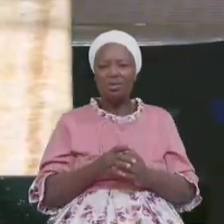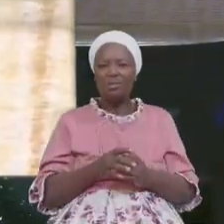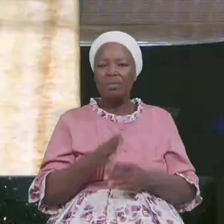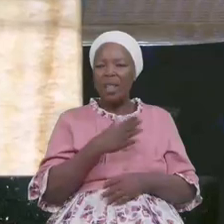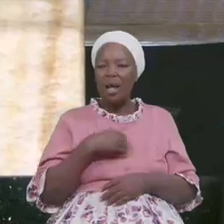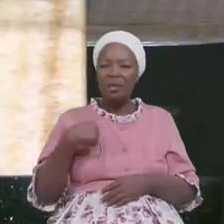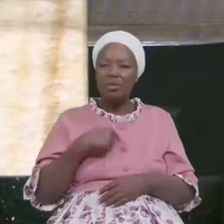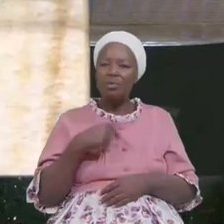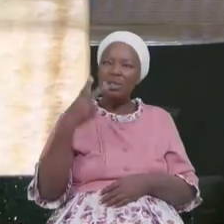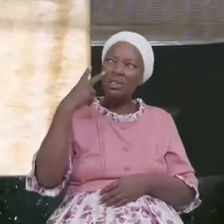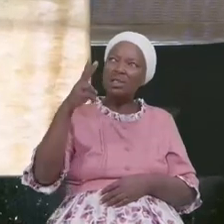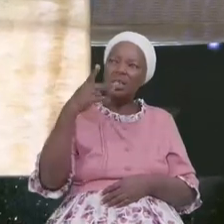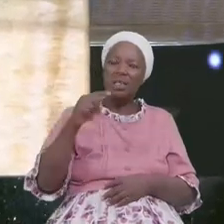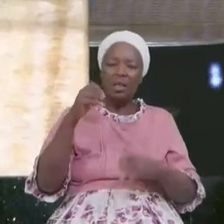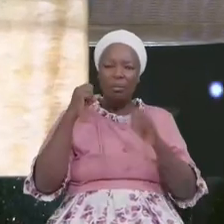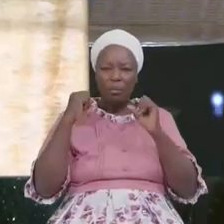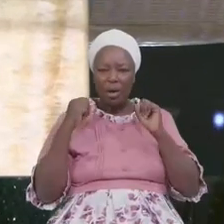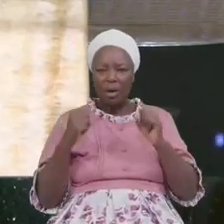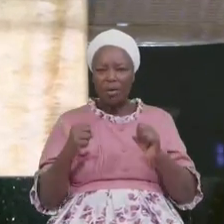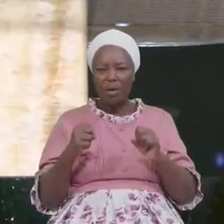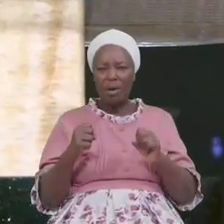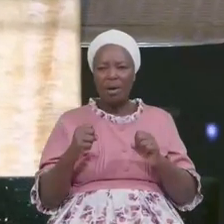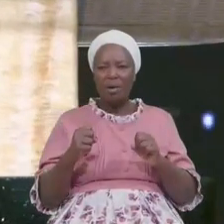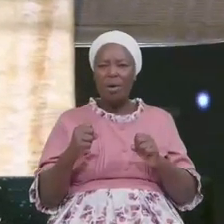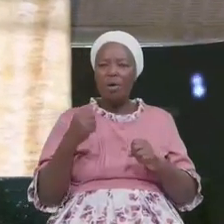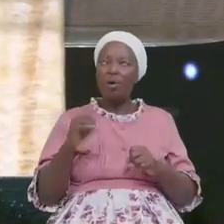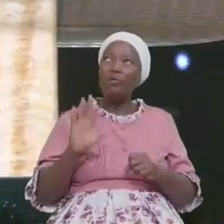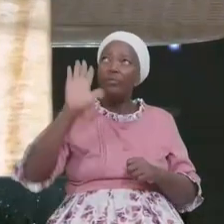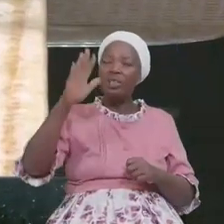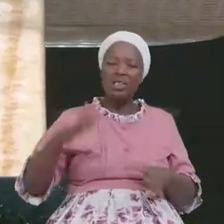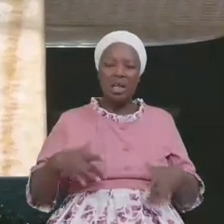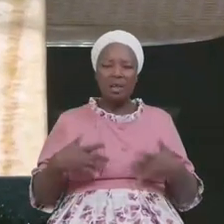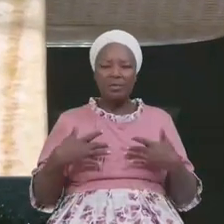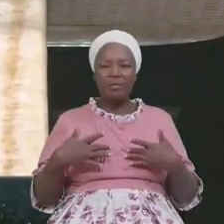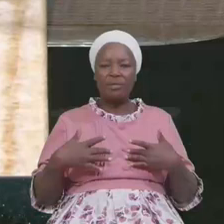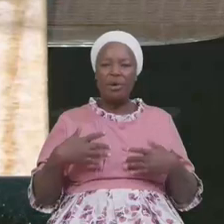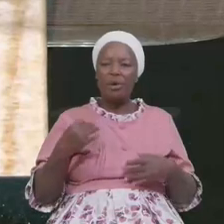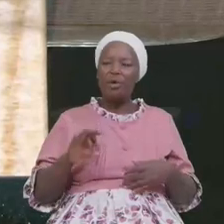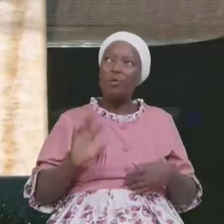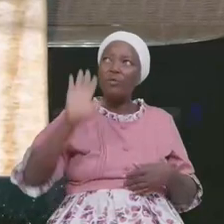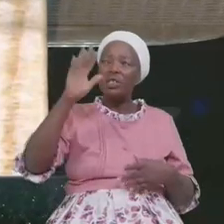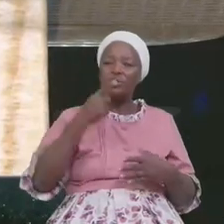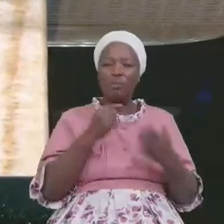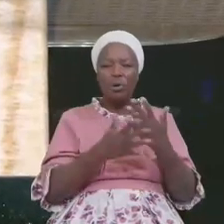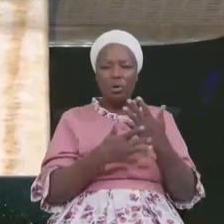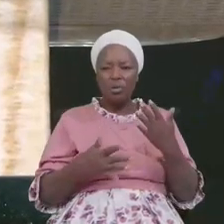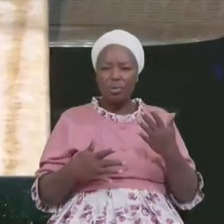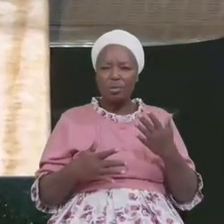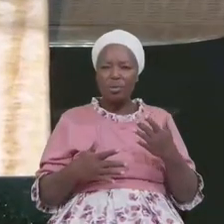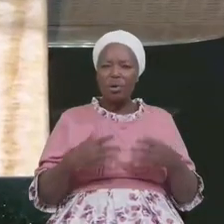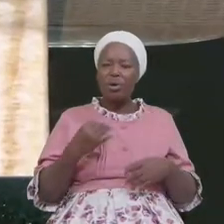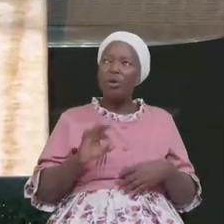et nous voyons la puissance de sa vie, de son sang, de sa